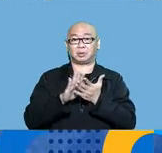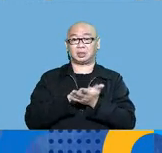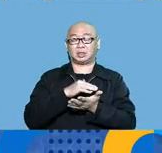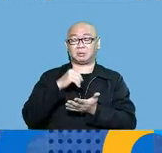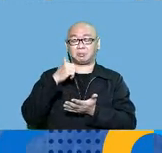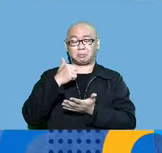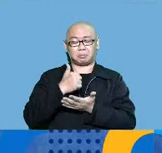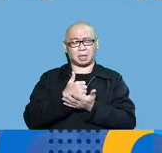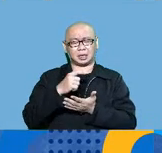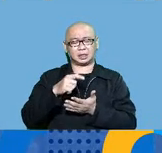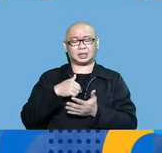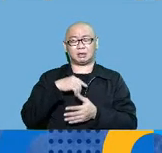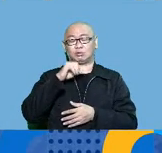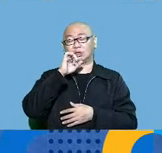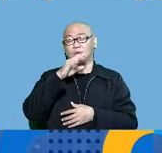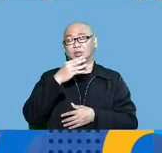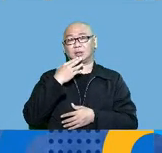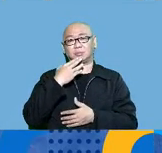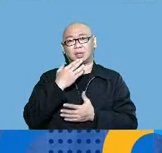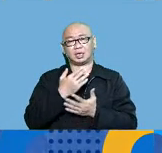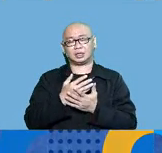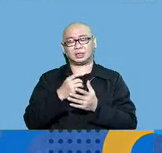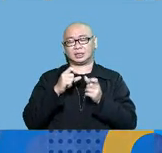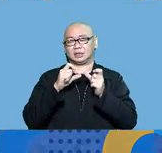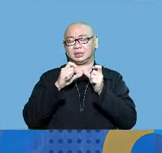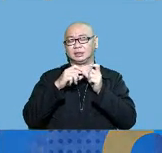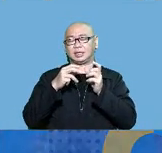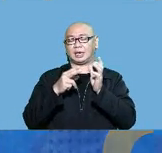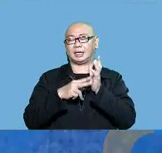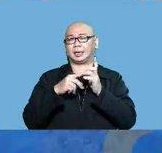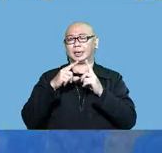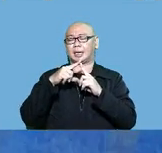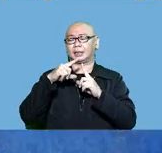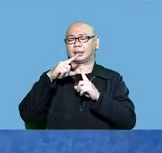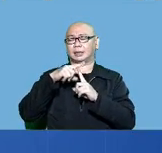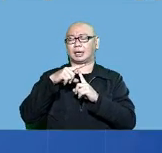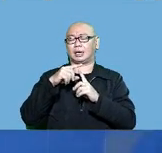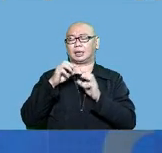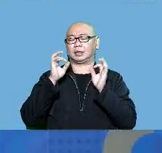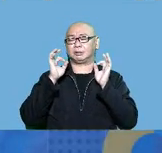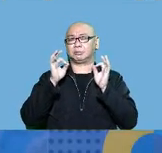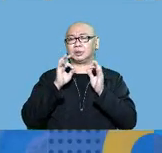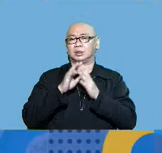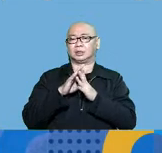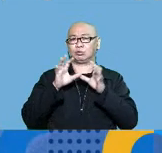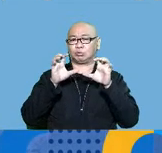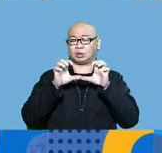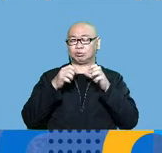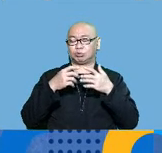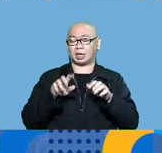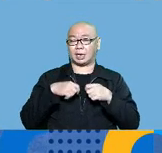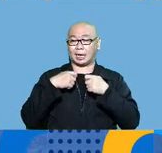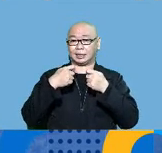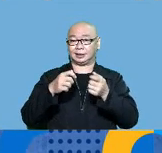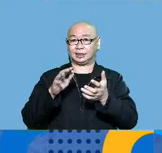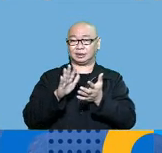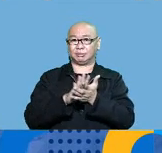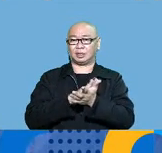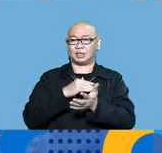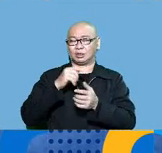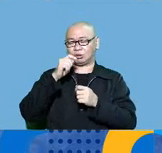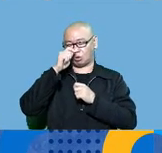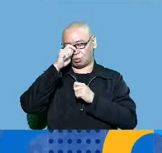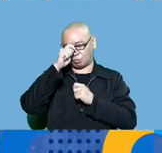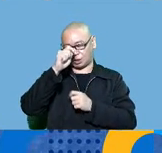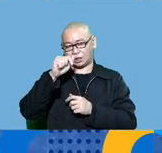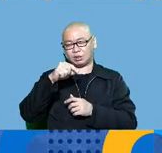ini, saya mengucapkan terima kasih kepada Senat Akademik Universitas Negeri Semarang yang telah memberikan kesempatan yang sangat terhormat